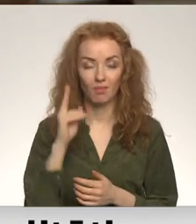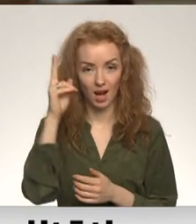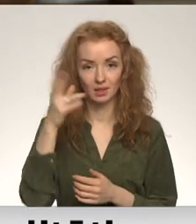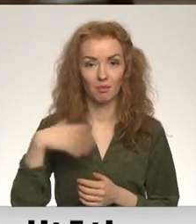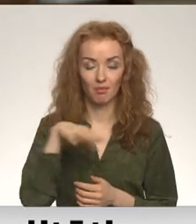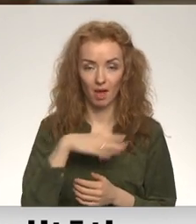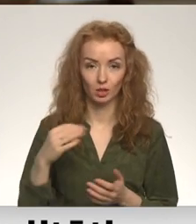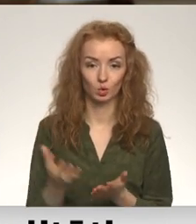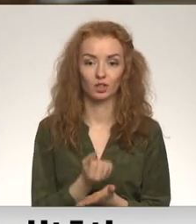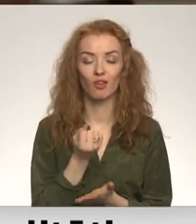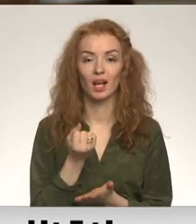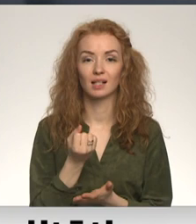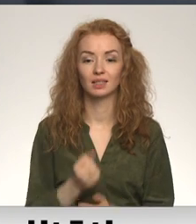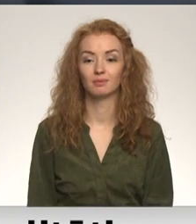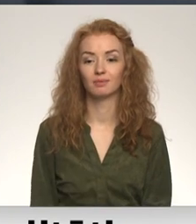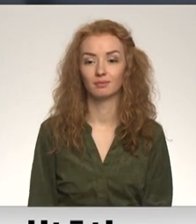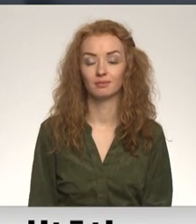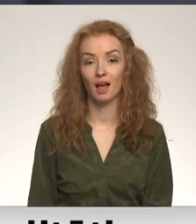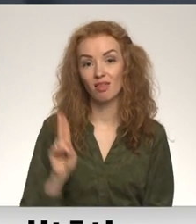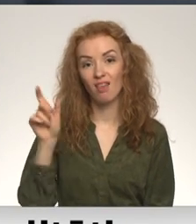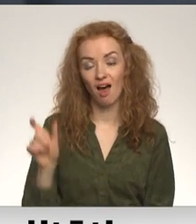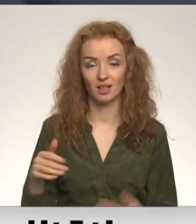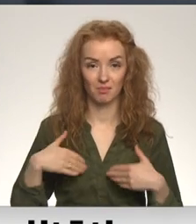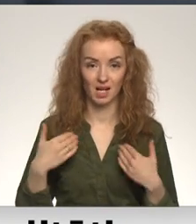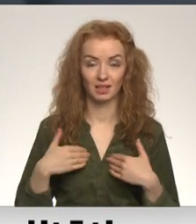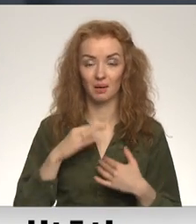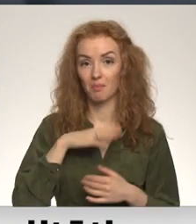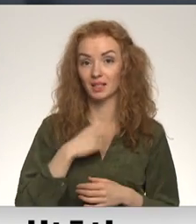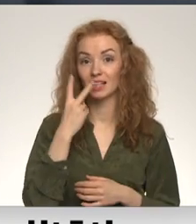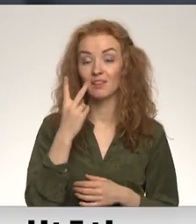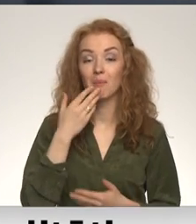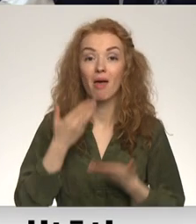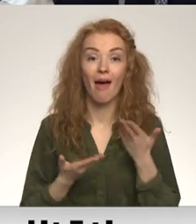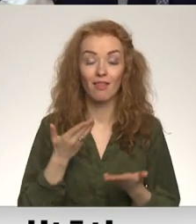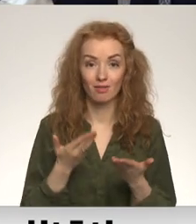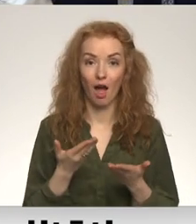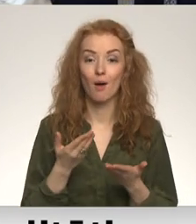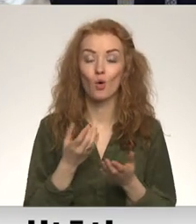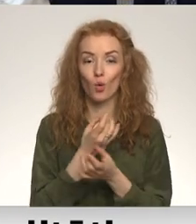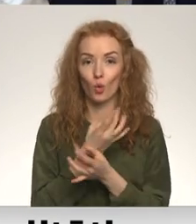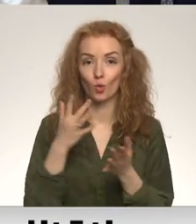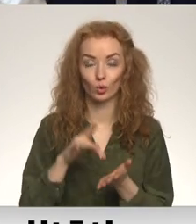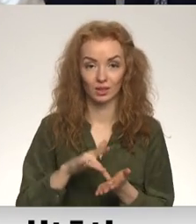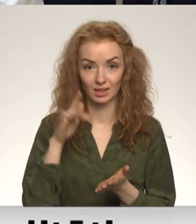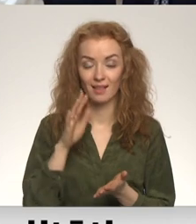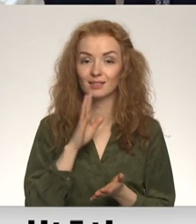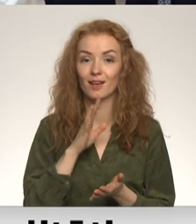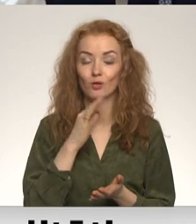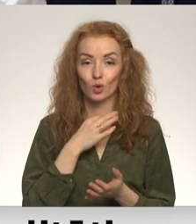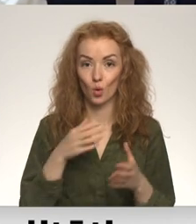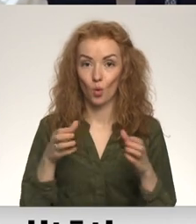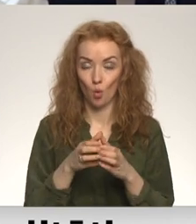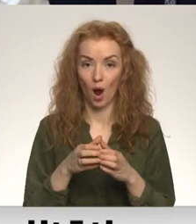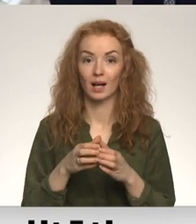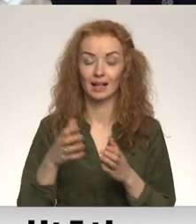mēs uzvarēsim. Nadja ir priecīga, ka jau pēc diviem mēģinājumiem Rojas kultūras centra sieviešu korim Kalva